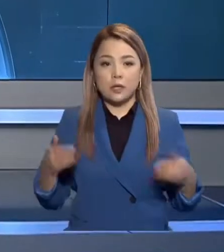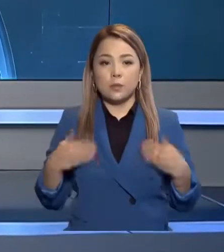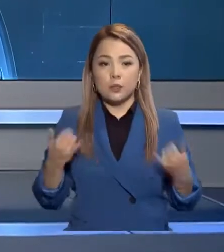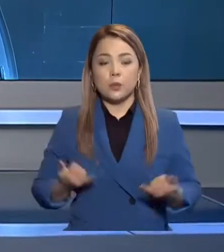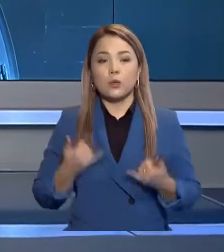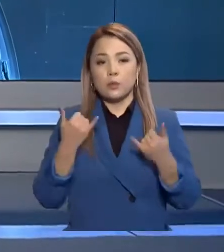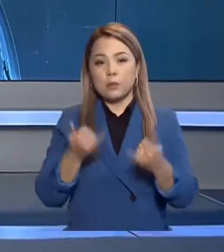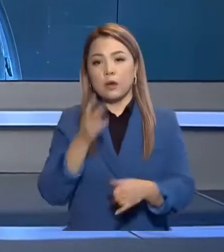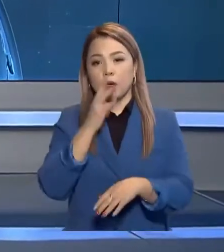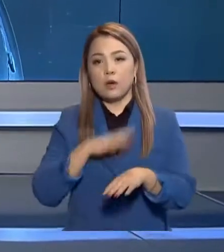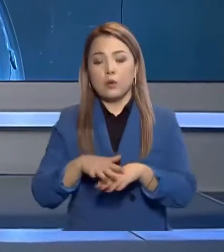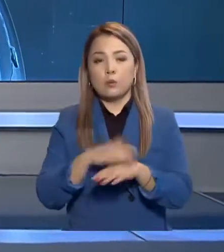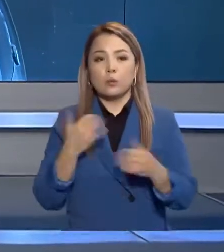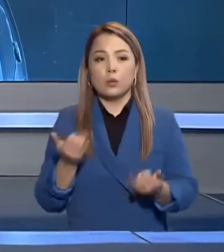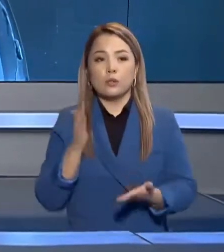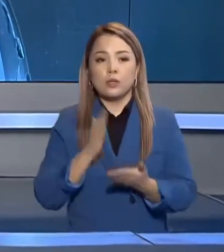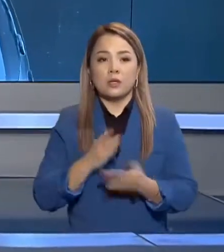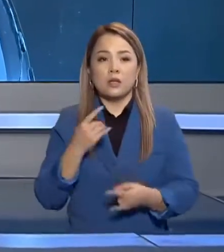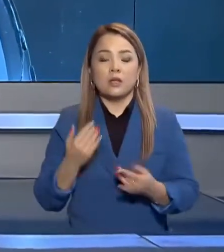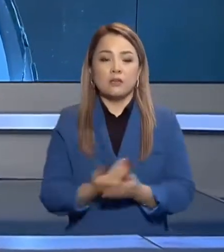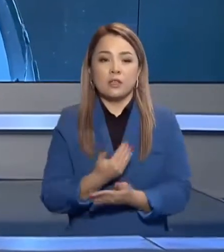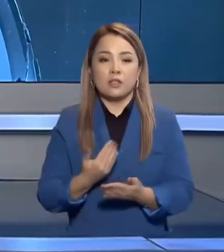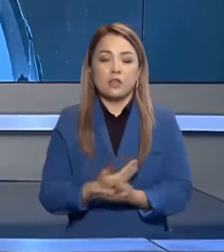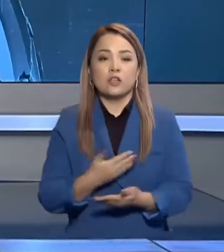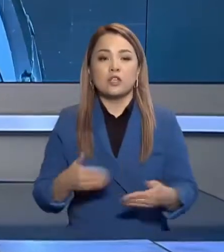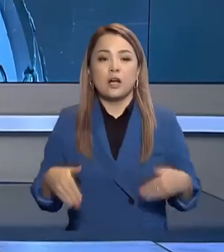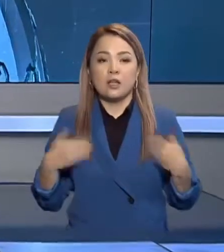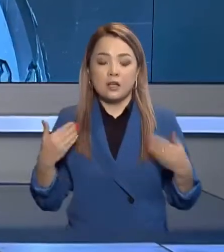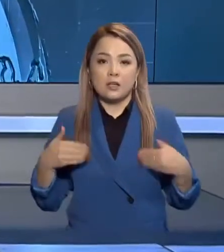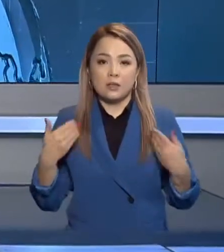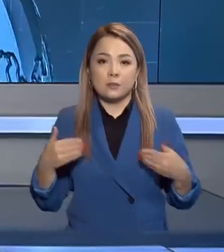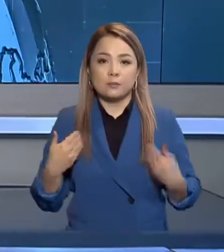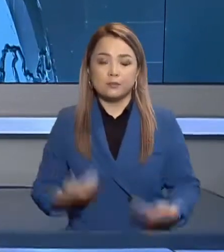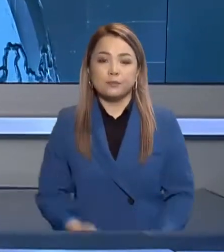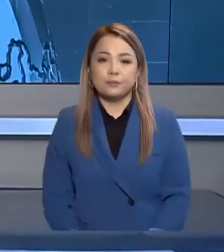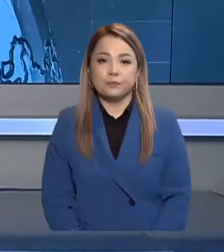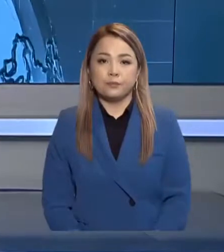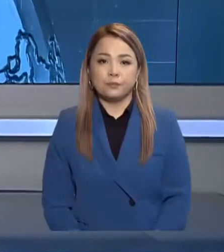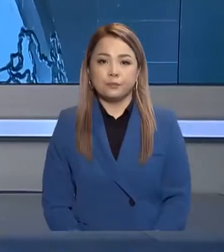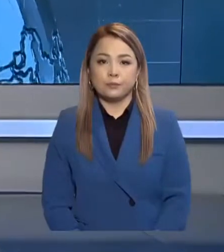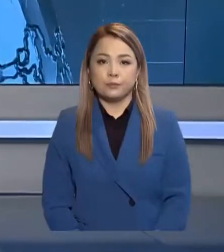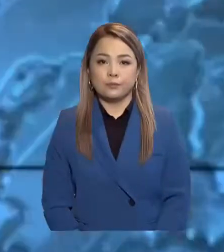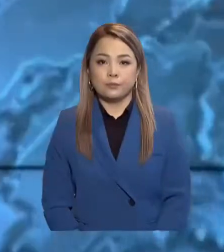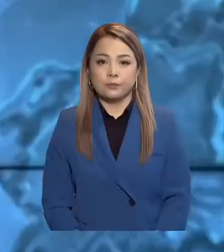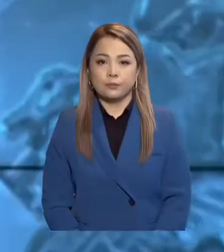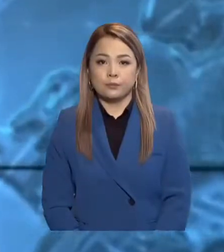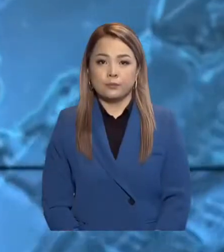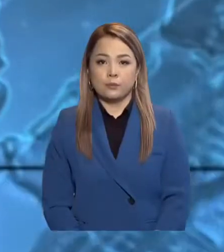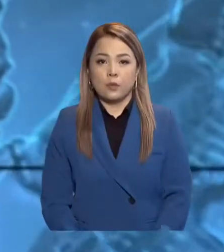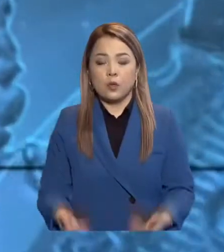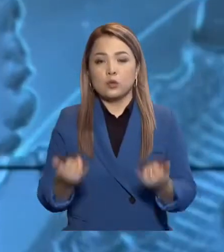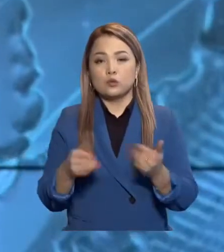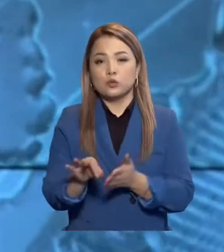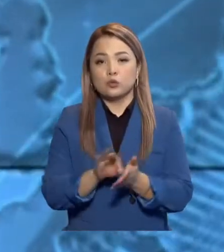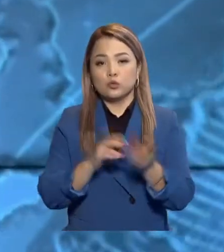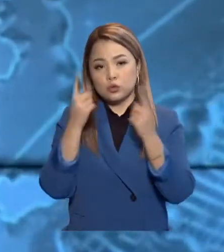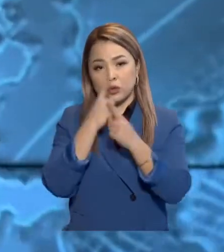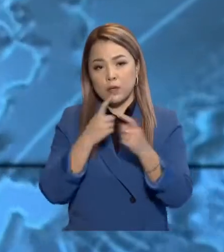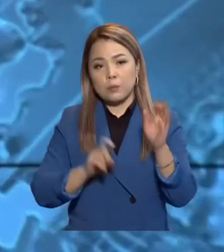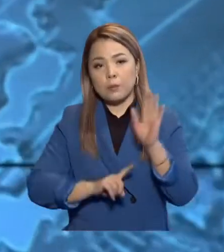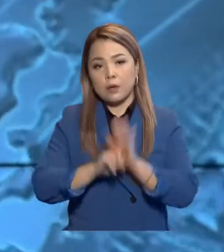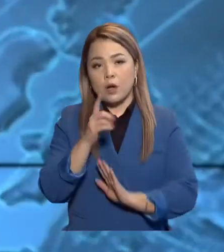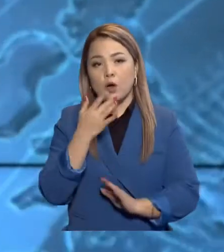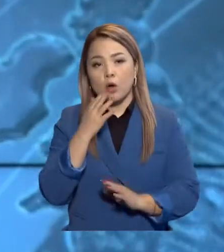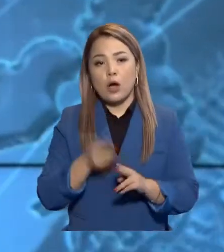Армысыздар, тікелей эфирде арнайы шығарылым. Студияда Ләйлә Дулатқызы, сурда аудармада әріптесім Шырын Жанғабыл. Шұғыл ақпаратпен